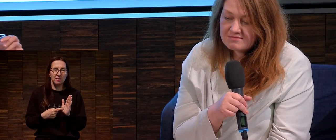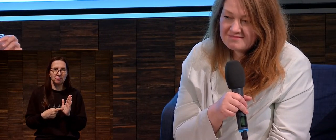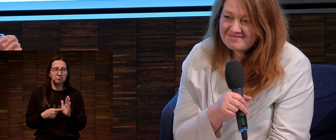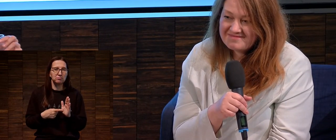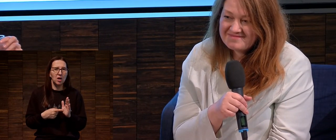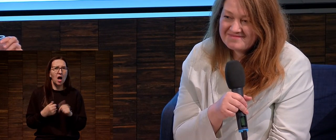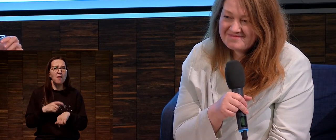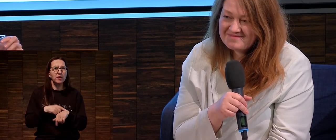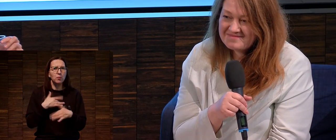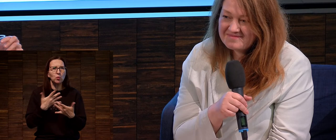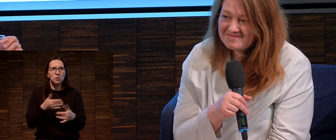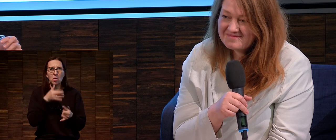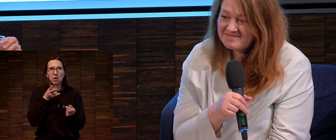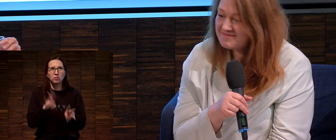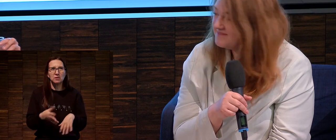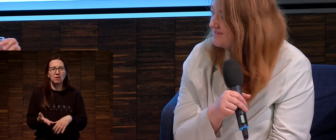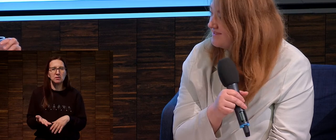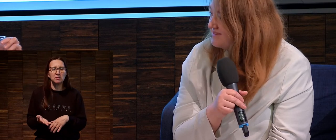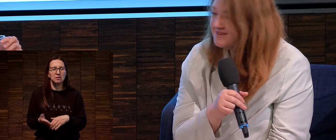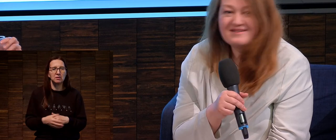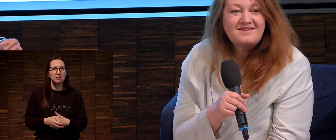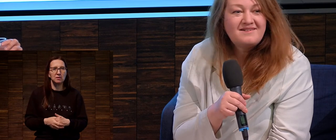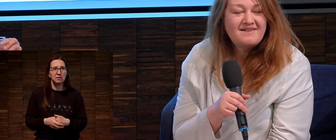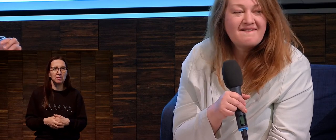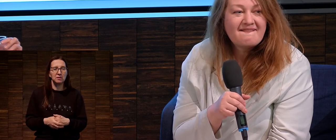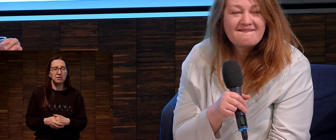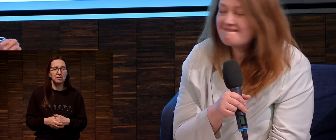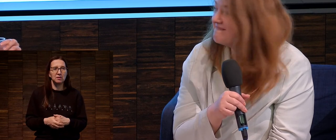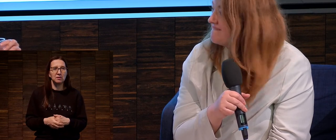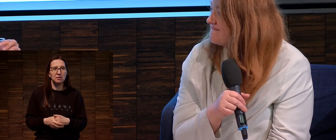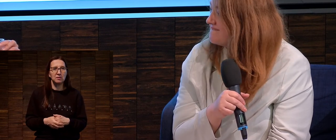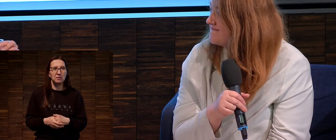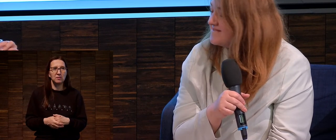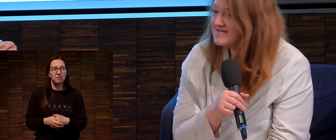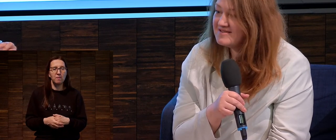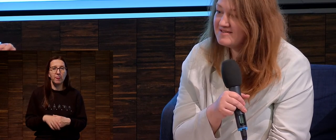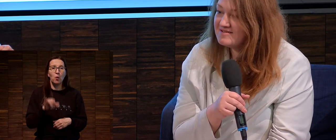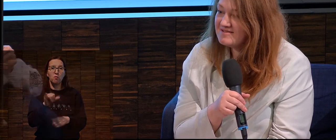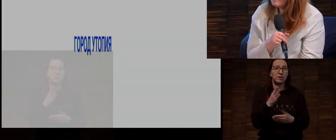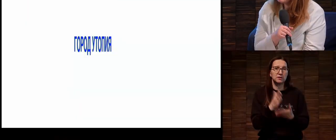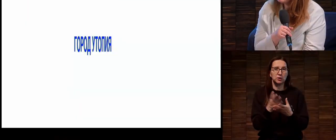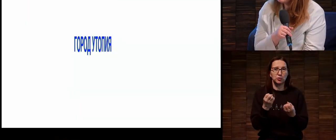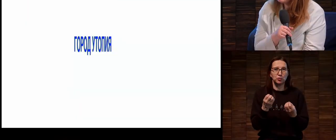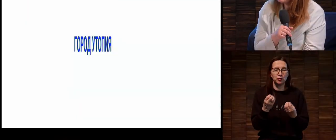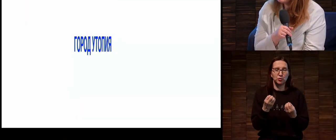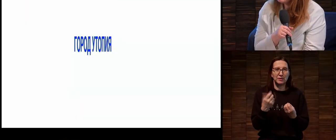А сколько у нас времени осталось? Нам надо еще как-то... и показать художников. У вас еще